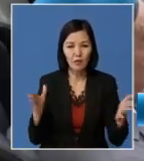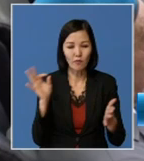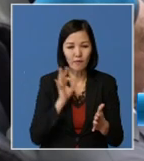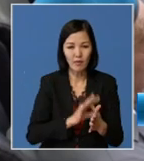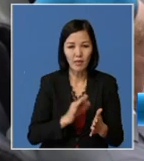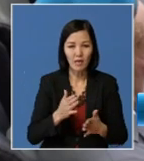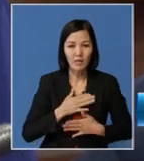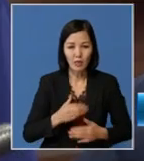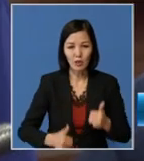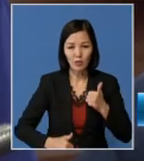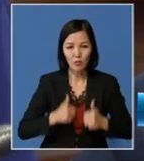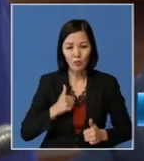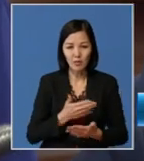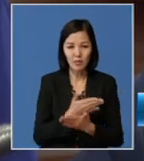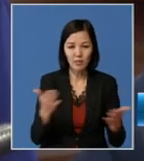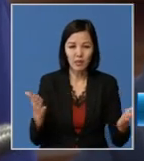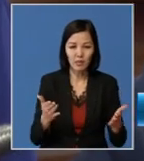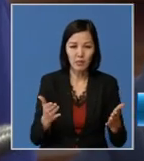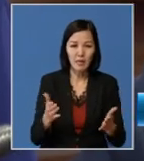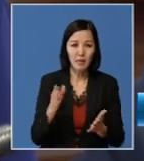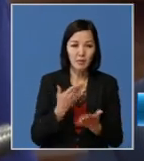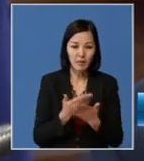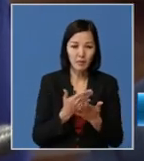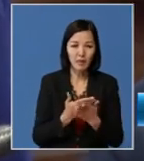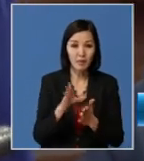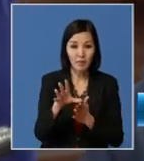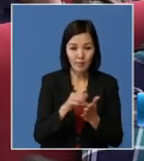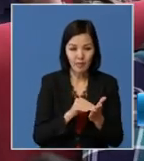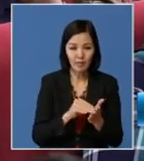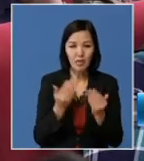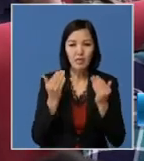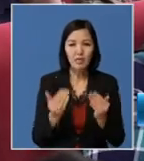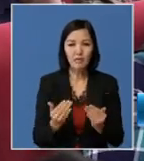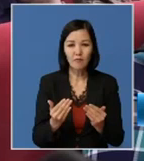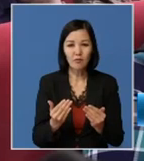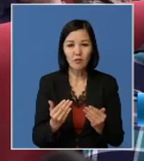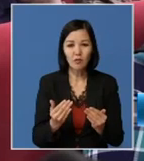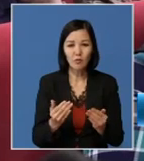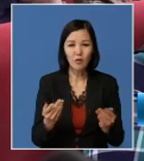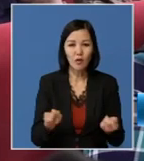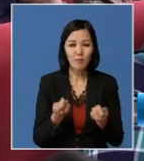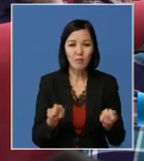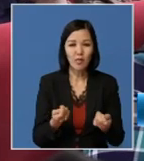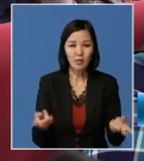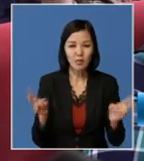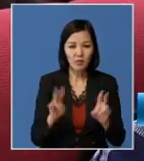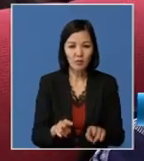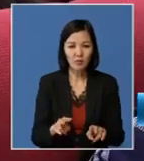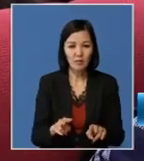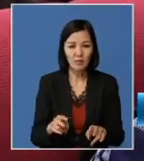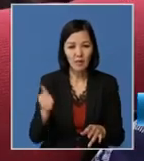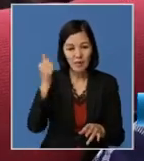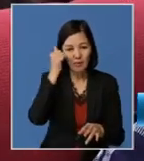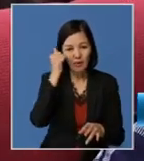– наша гордость. Они – пример подражания для каждого из нас. И пусть сегодня среди нас все меньше участников тех сражений, память о